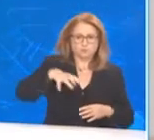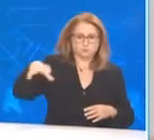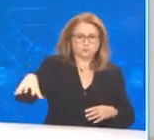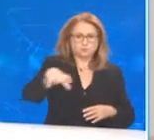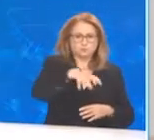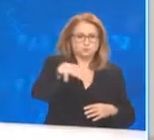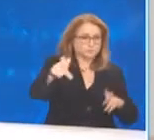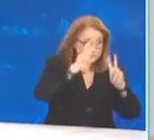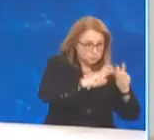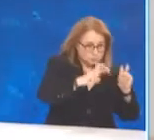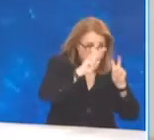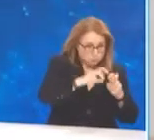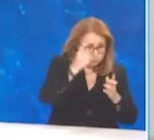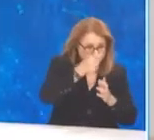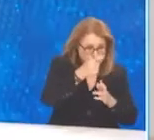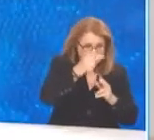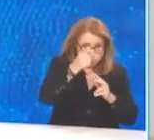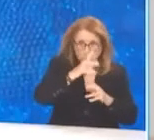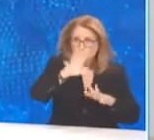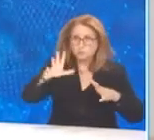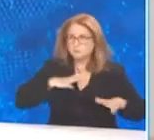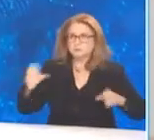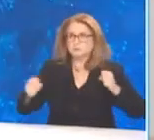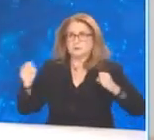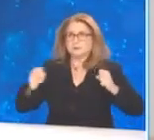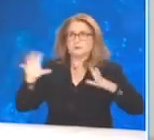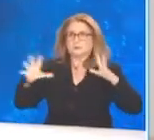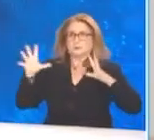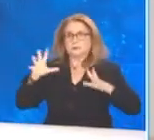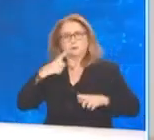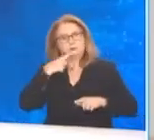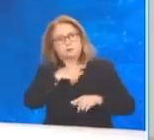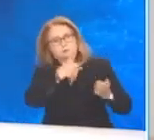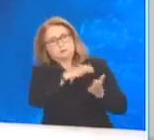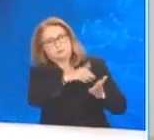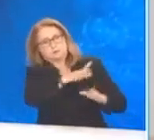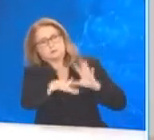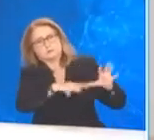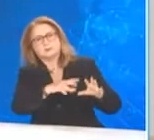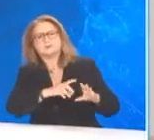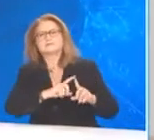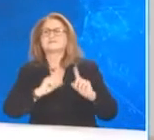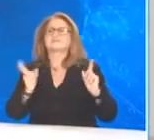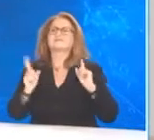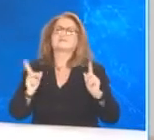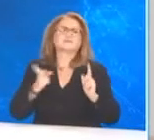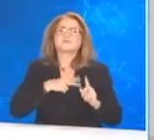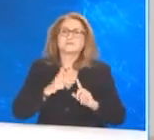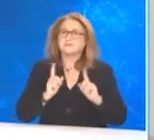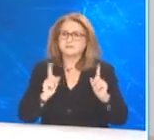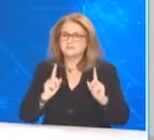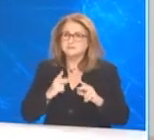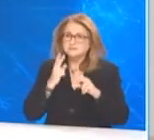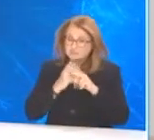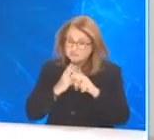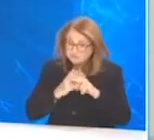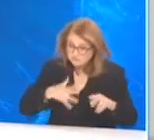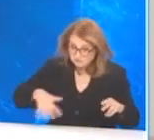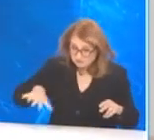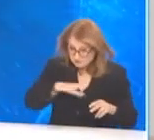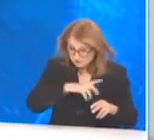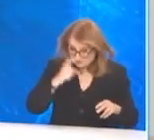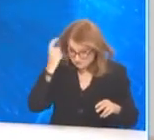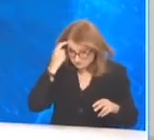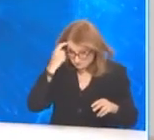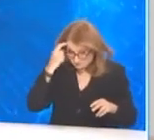κρούσματα έχει ο κάθε Δήμος και να δημιουργήσουμε καταστάσεις πανικού ή στίγματος ή να κυνηγάμε μάγισσες σε κάθε περιοχή. Αξία έχει να καταλάβουμε όλοι